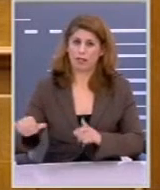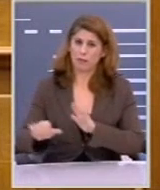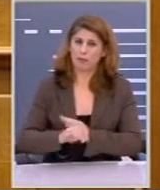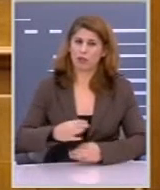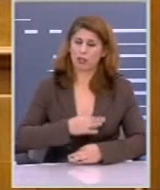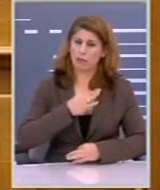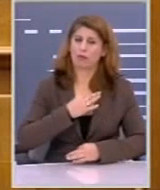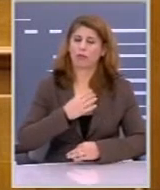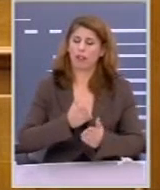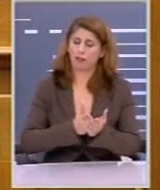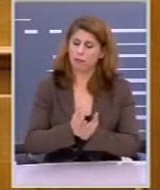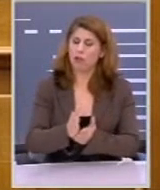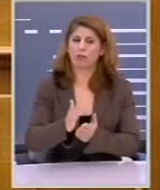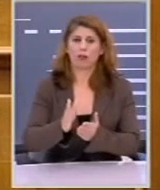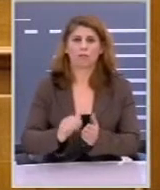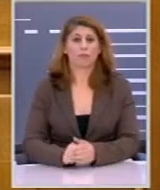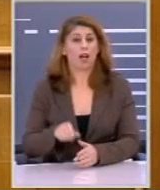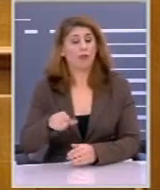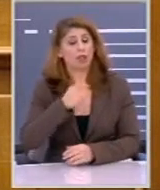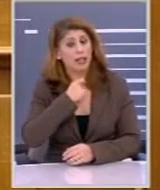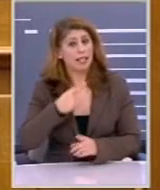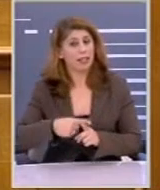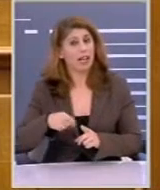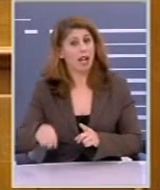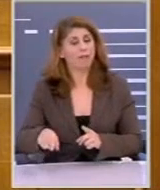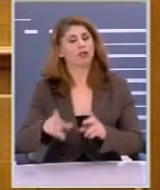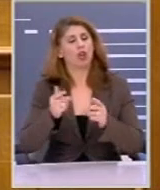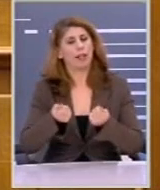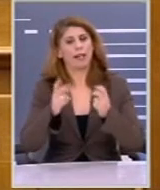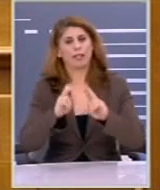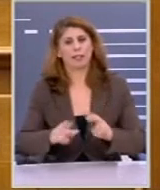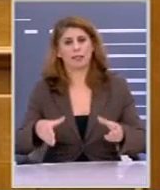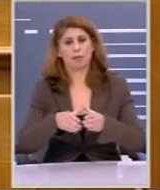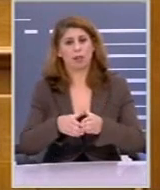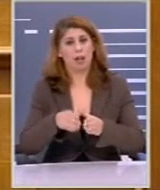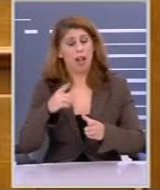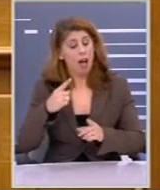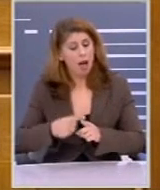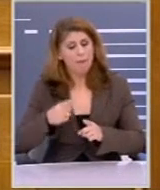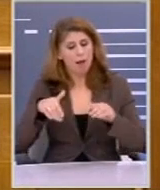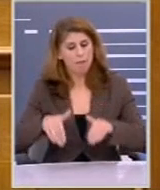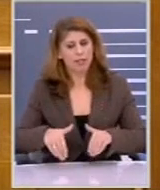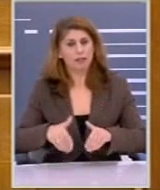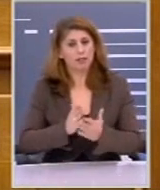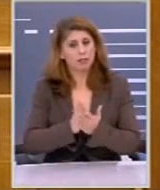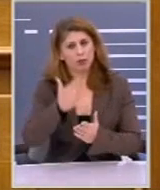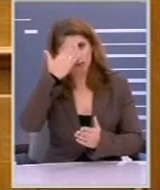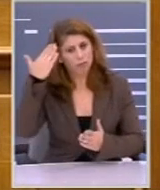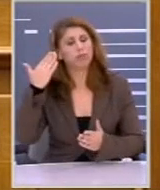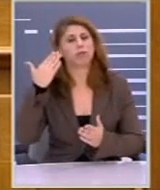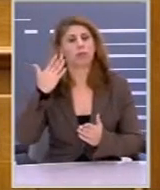στην τιμιότητα, στη δικαιοσύνη? Αυτό έχει ανάγκη η πατρίδα μας. Αυτό έκανε η Εξεταστική Επιτροπή. Απλά υπηρέτησε την τιμιότητα